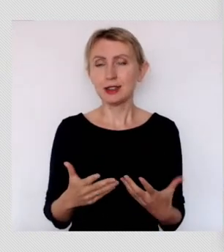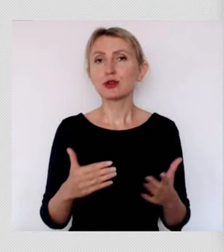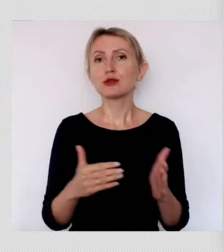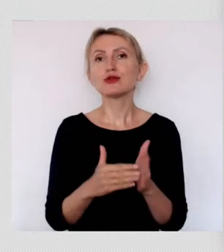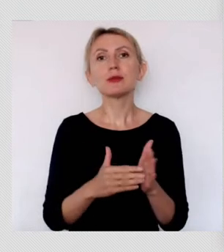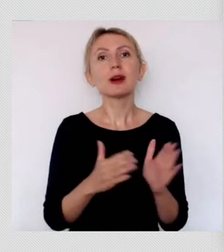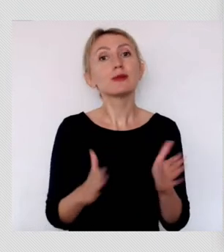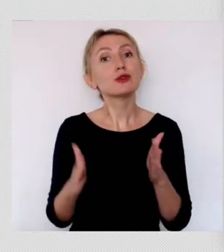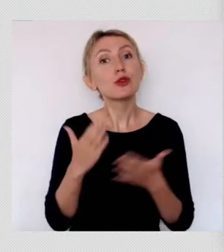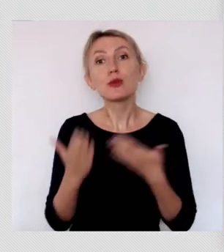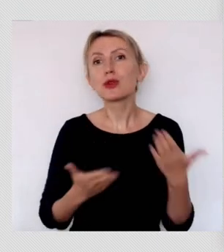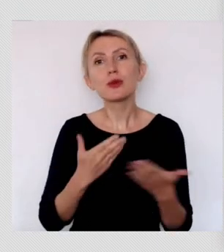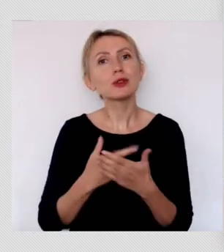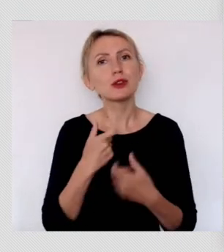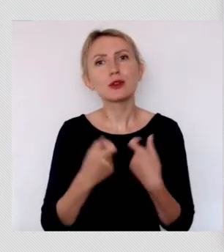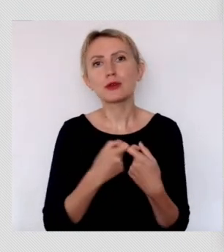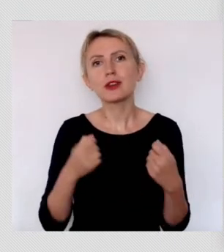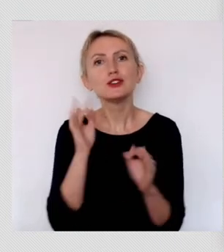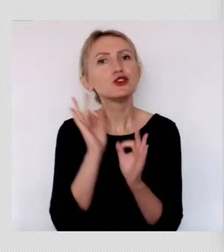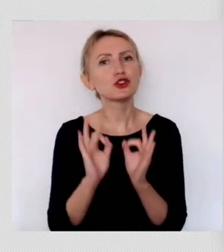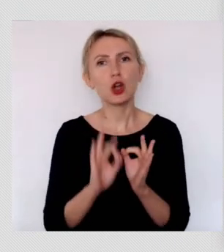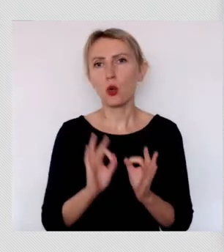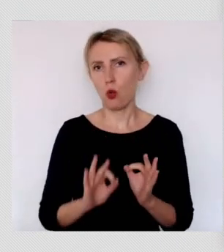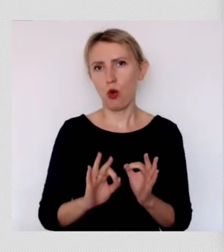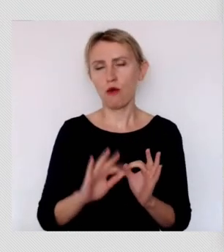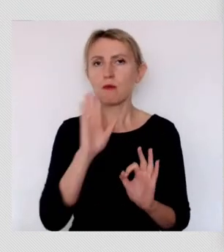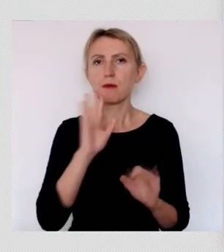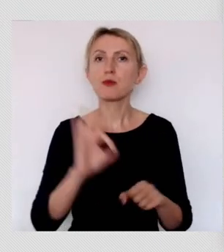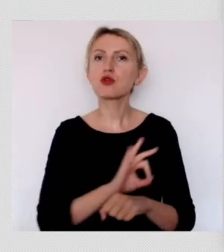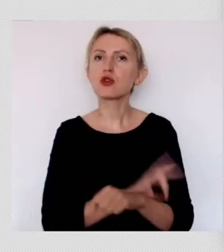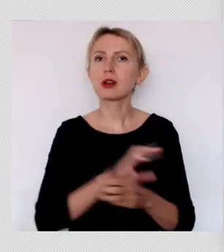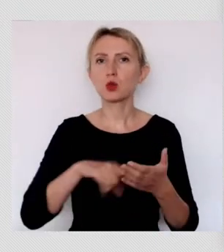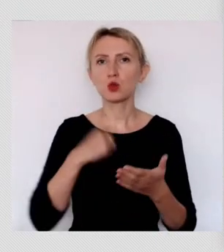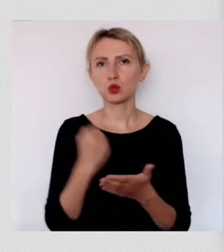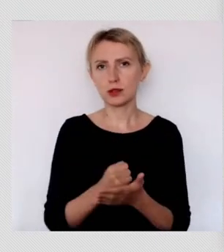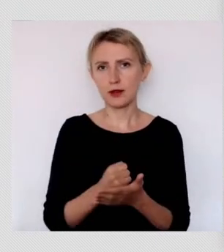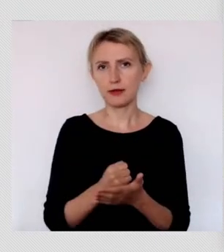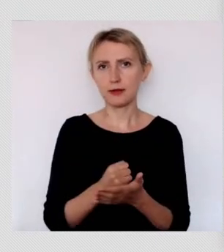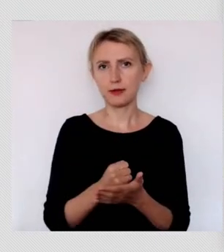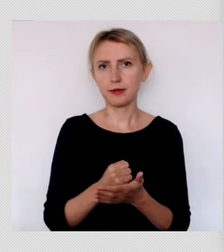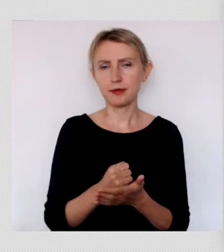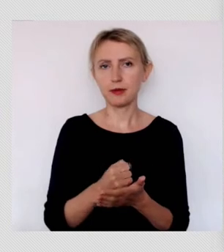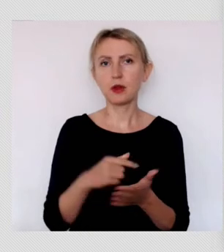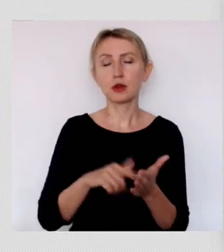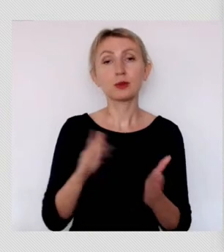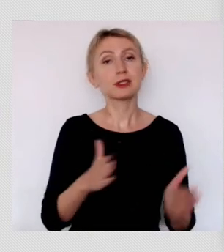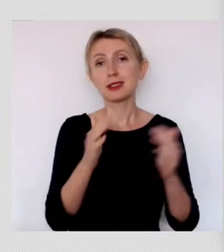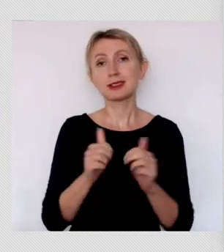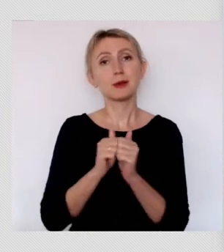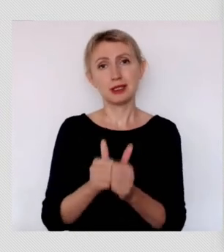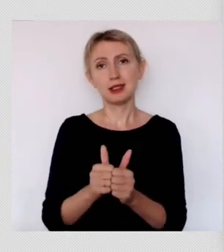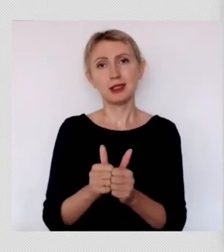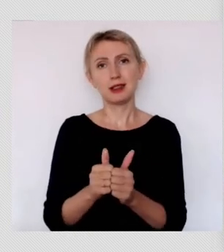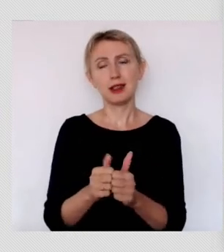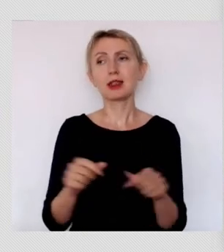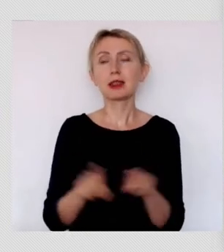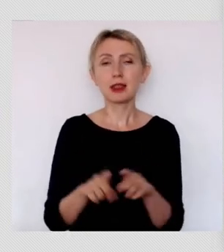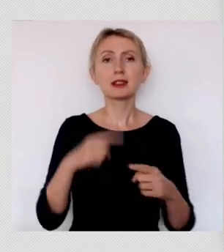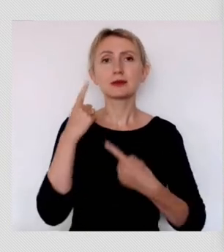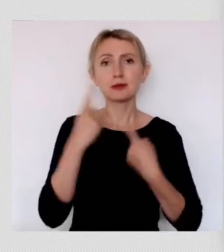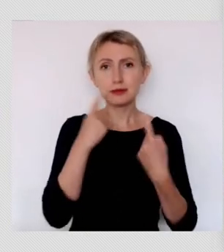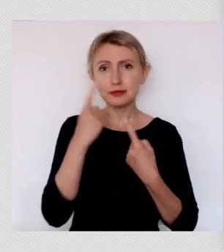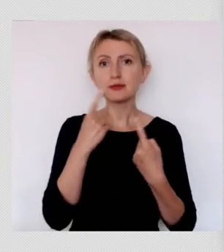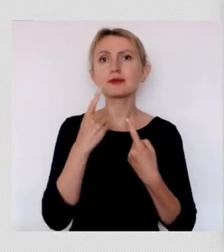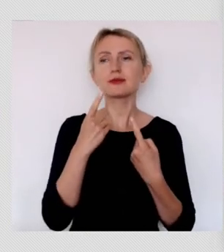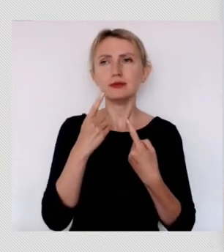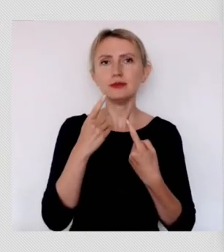przygotować propozycje rozwiązań szczegółowych w postaci projektów ustaw. I to będzie następne zadanie. Też myślę, że dla grona być